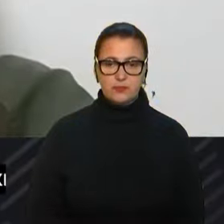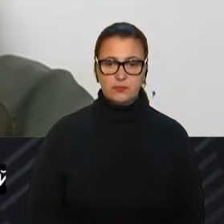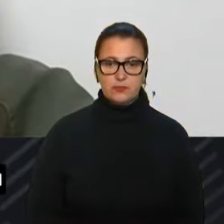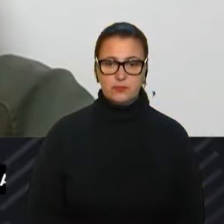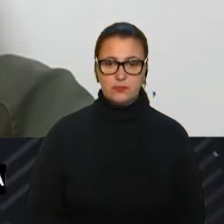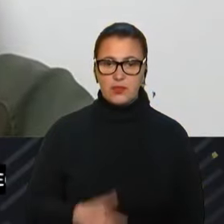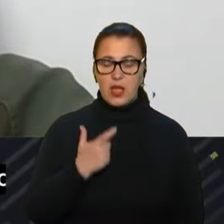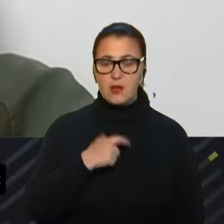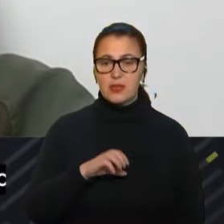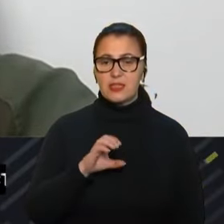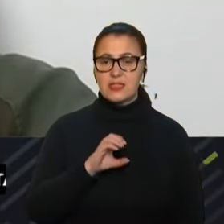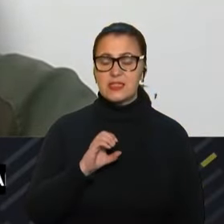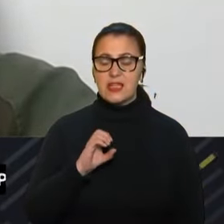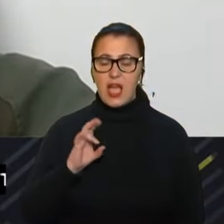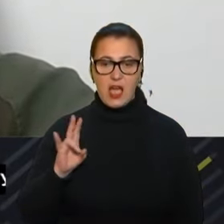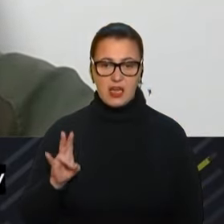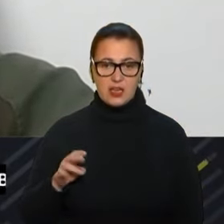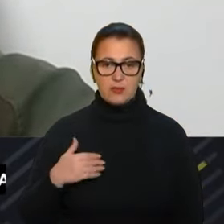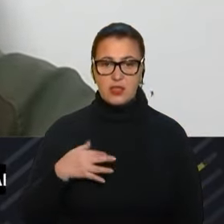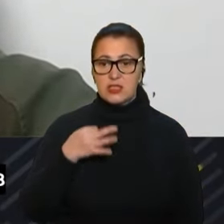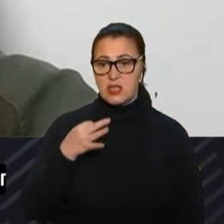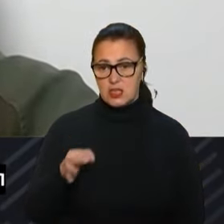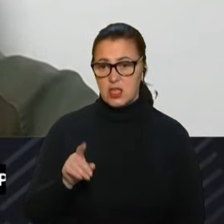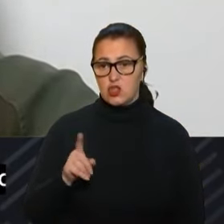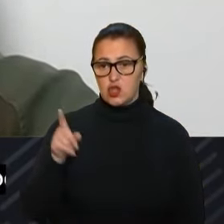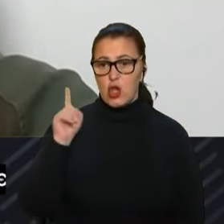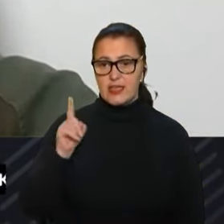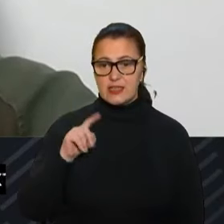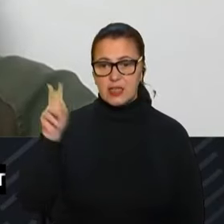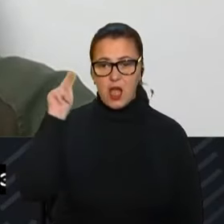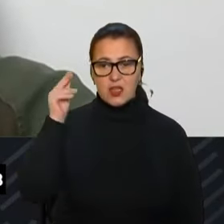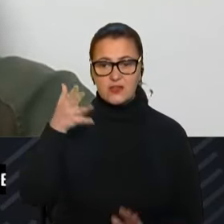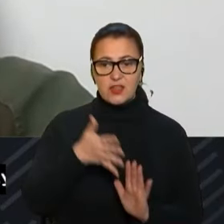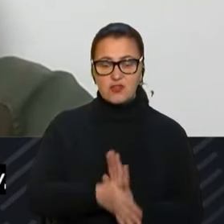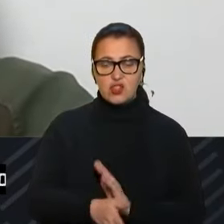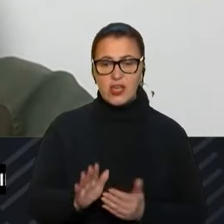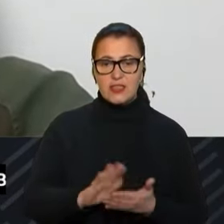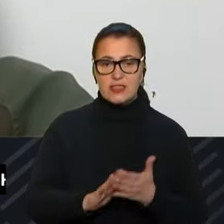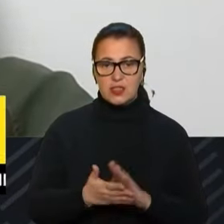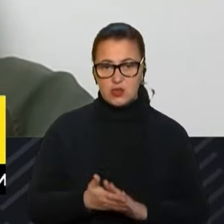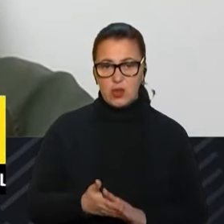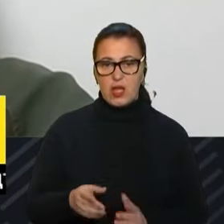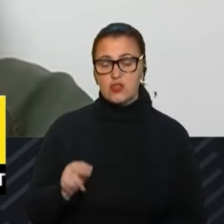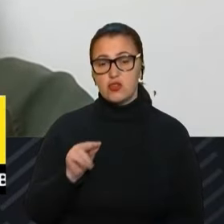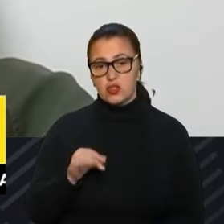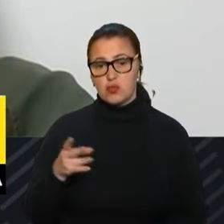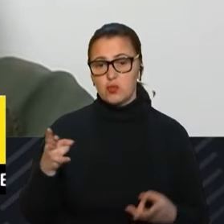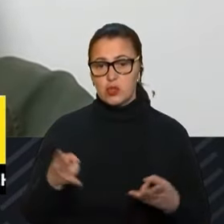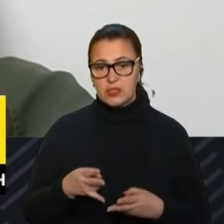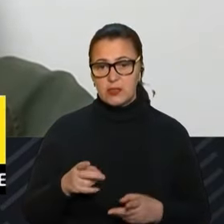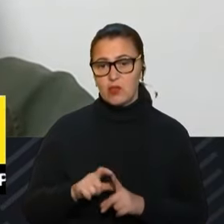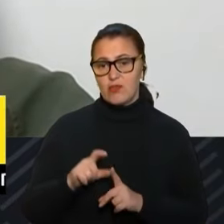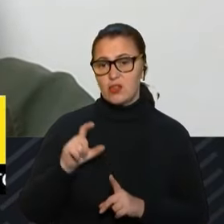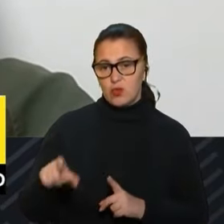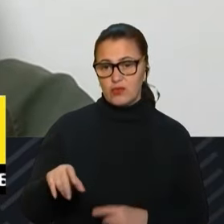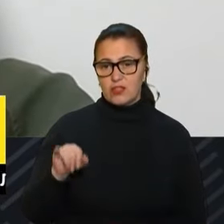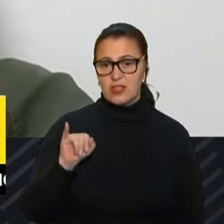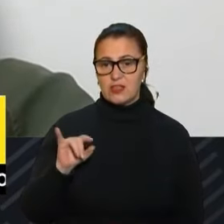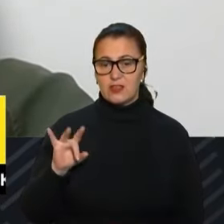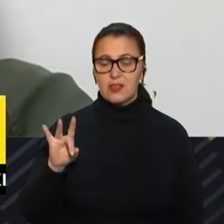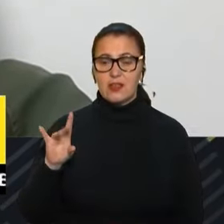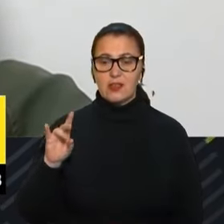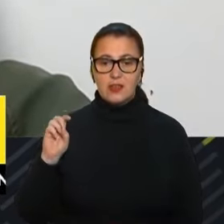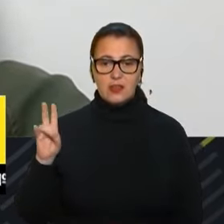Пане Сурене, ми от озвучили про те, що Ізраїль вивчає ситуацію на предмет того, чи потрібно відповідати Ірану,